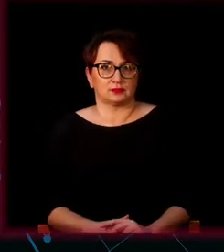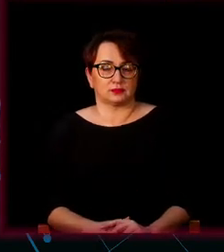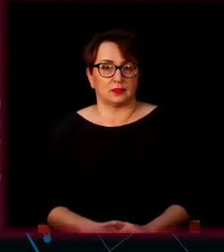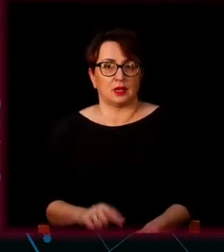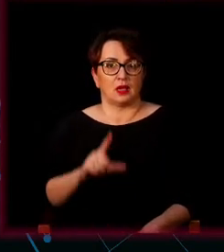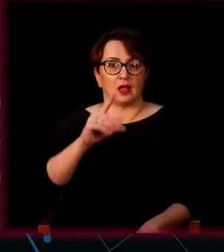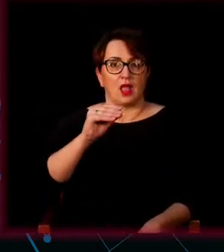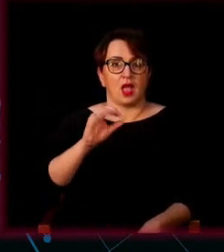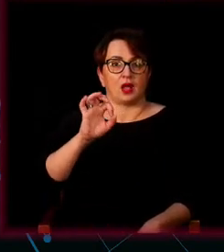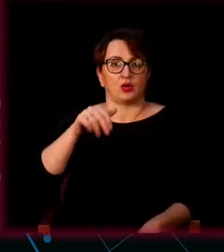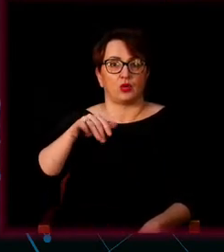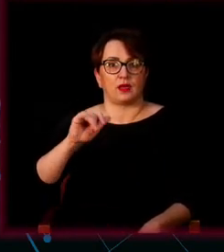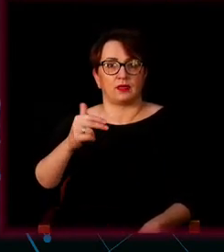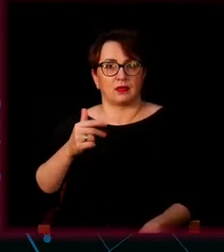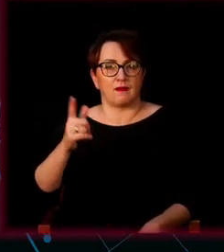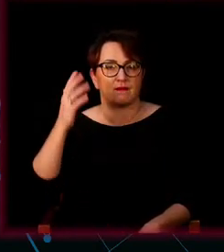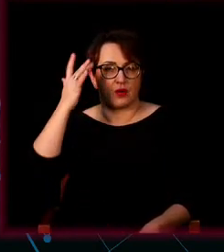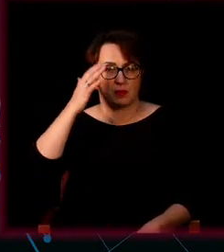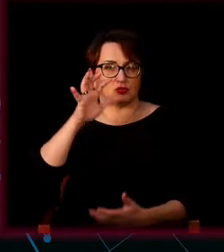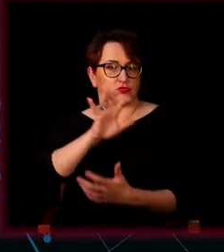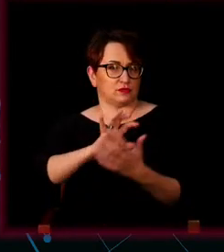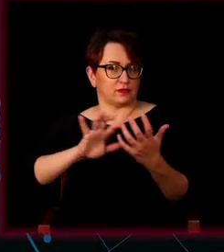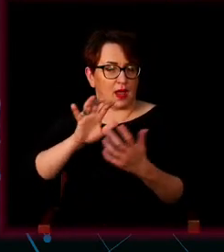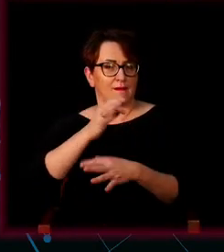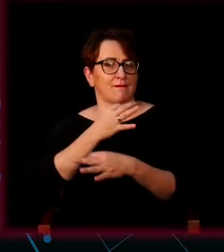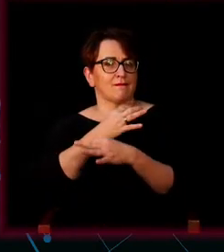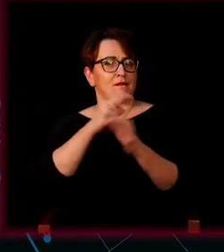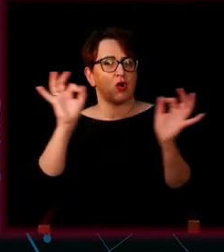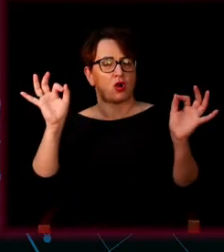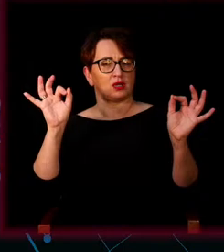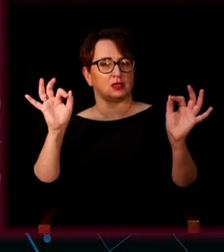Tutaj Le Guin też po prostu wyobraża sobie świat, który jest wolny